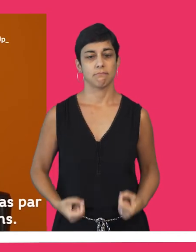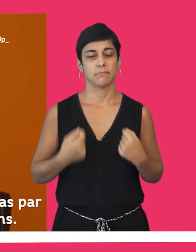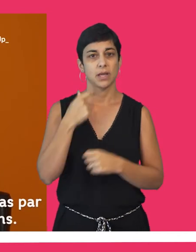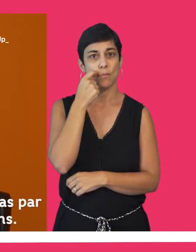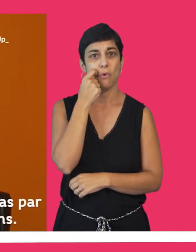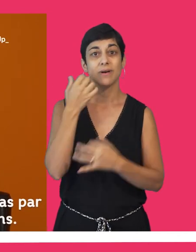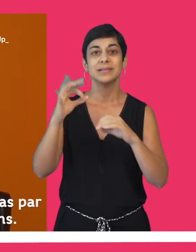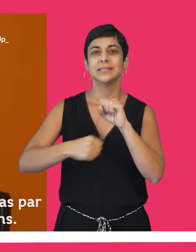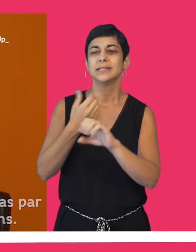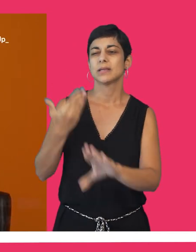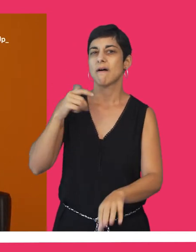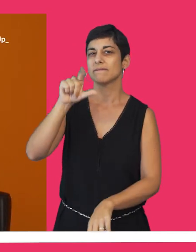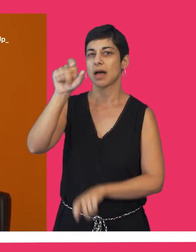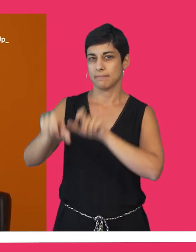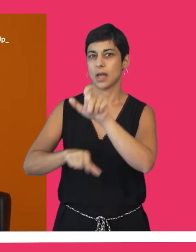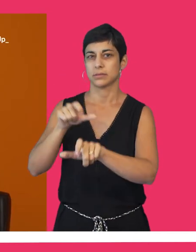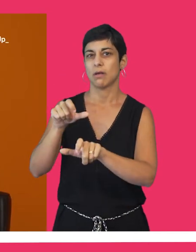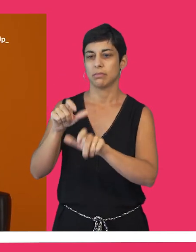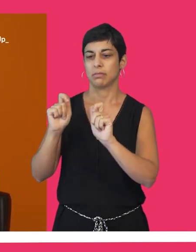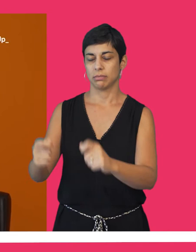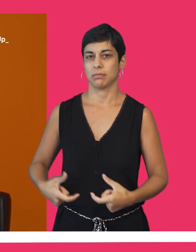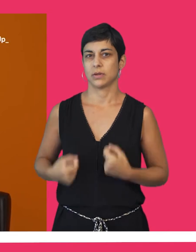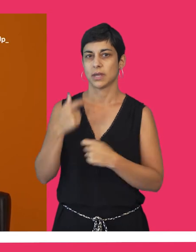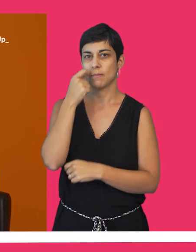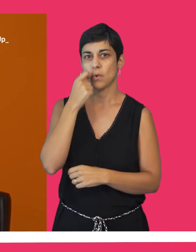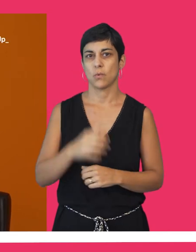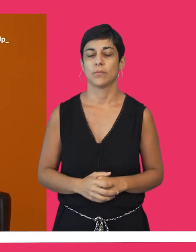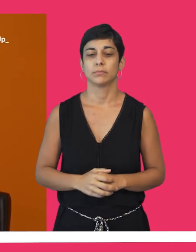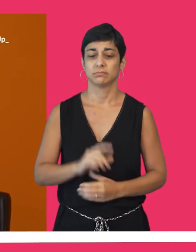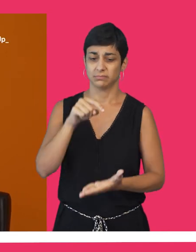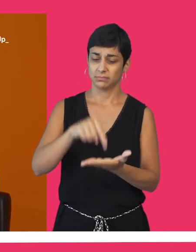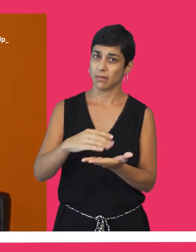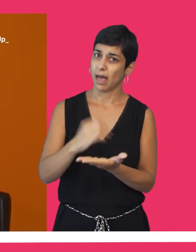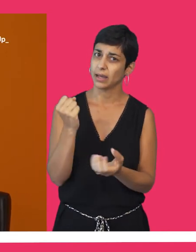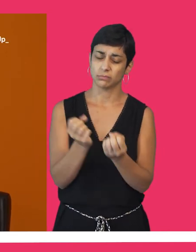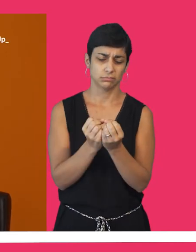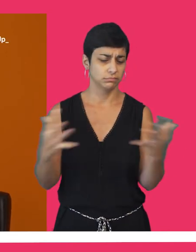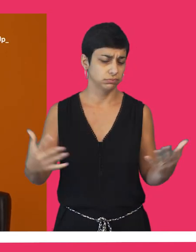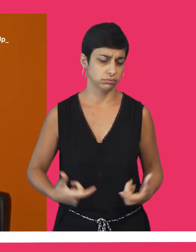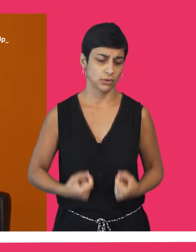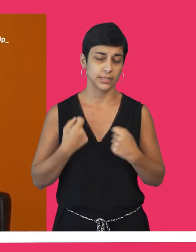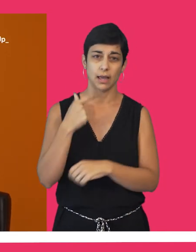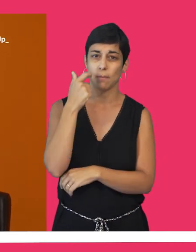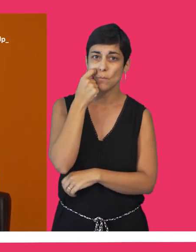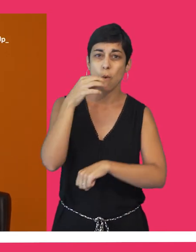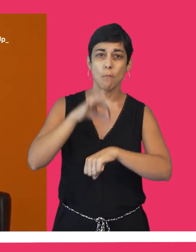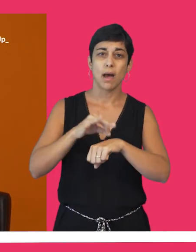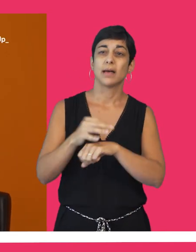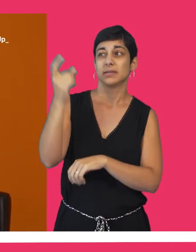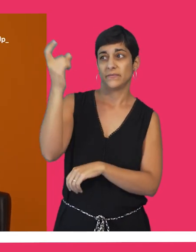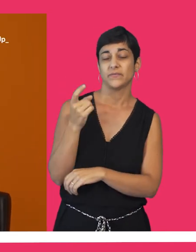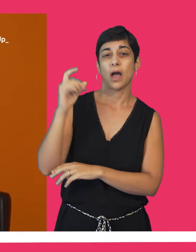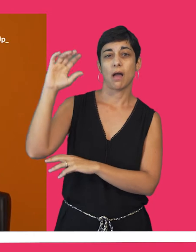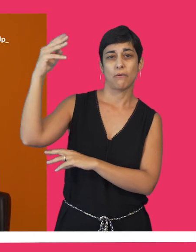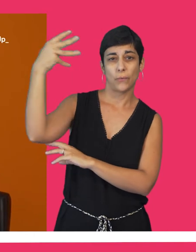n'était qu'une vingtaine il y a 10 ans. Donc à La Réunion, il y a beaucoup de cancers de la peau et beaucoup de maladies